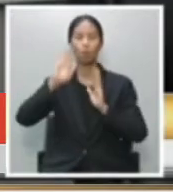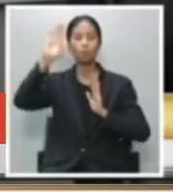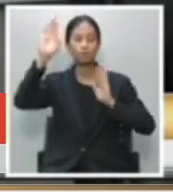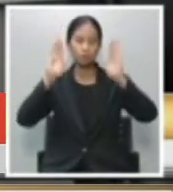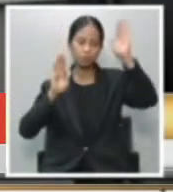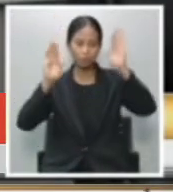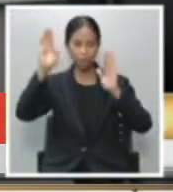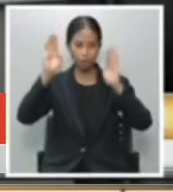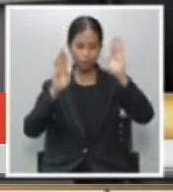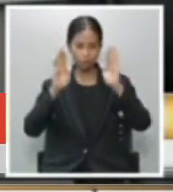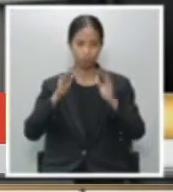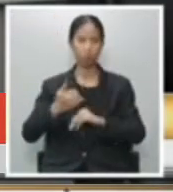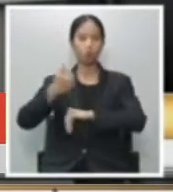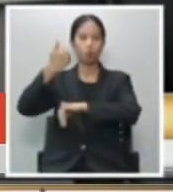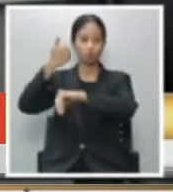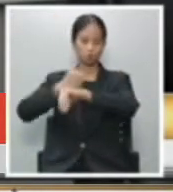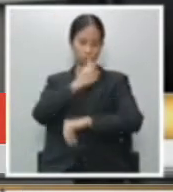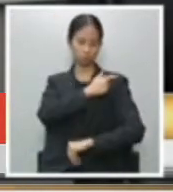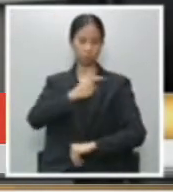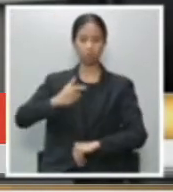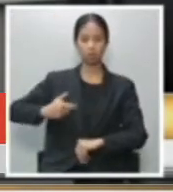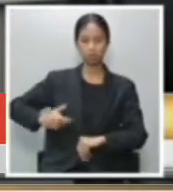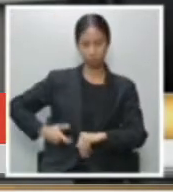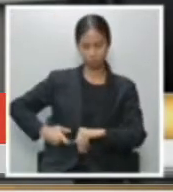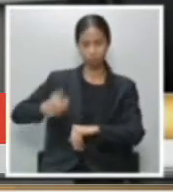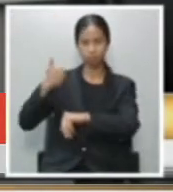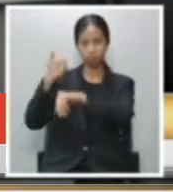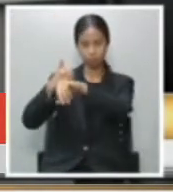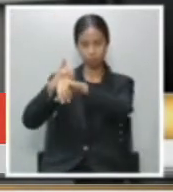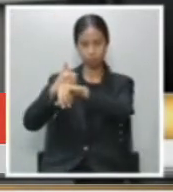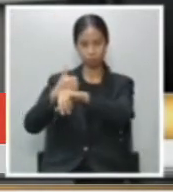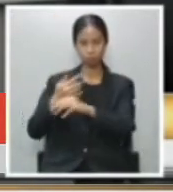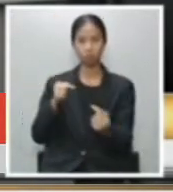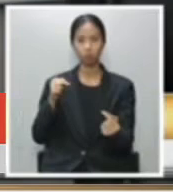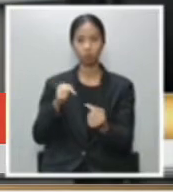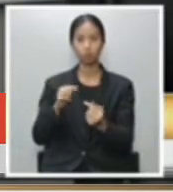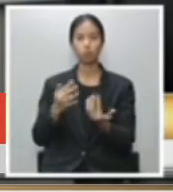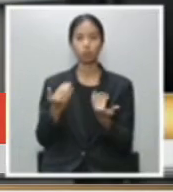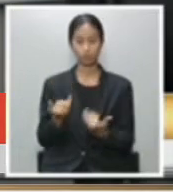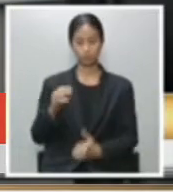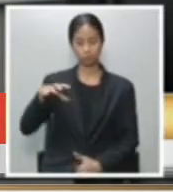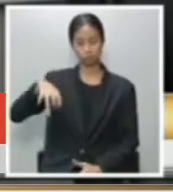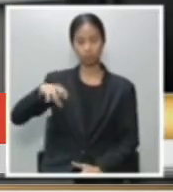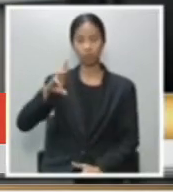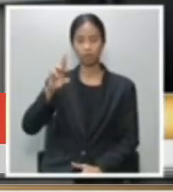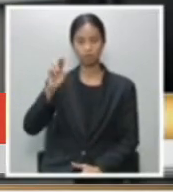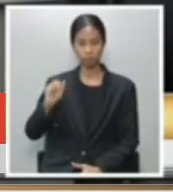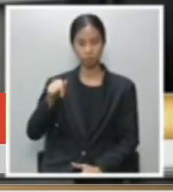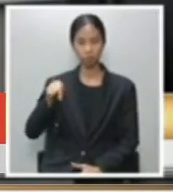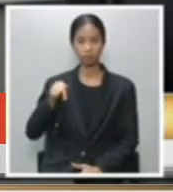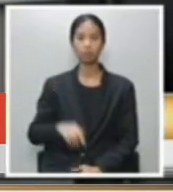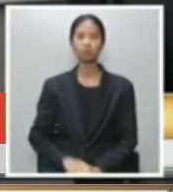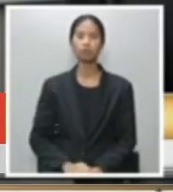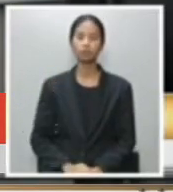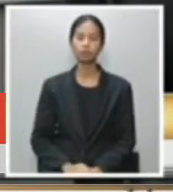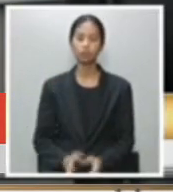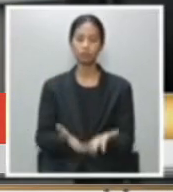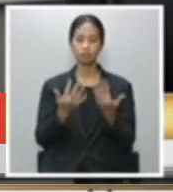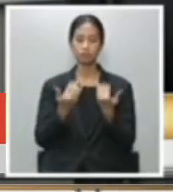ยอันมีพระมหากษัตริย์ทรงเป็นประมุขในระบบรัฐสภาท่านประธานที่เค